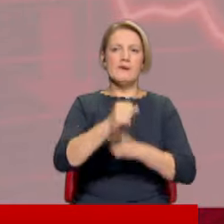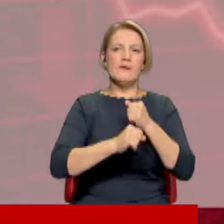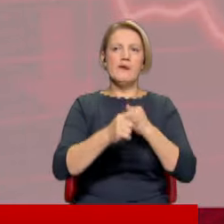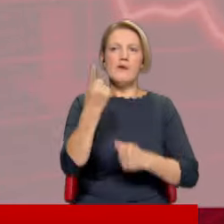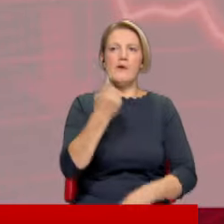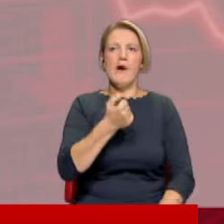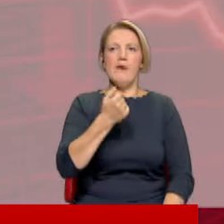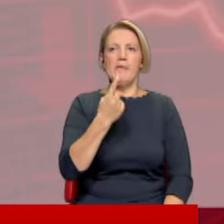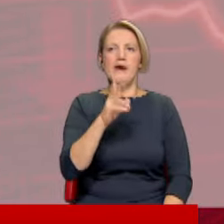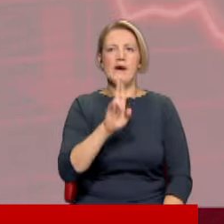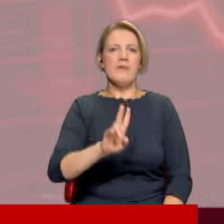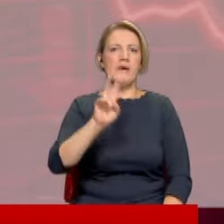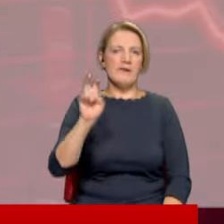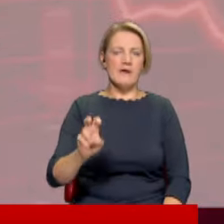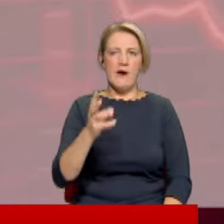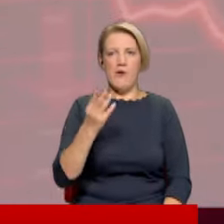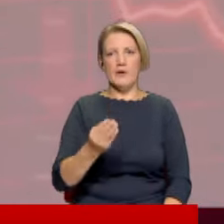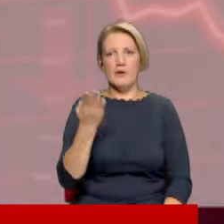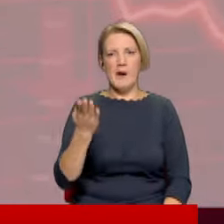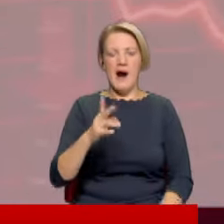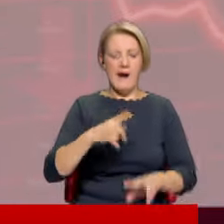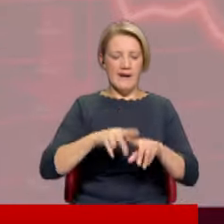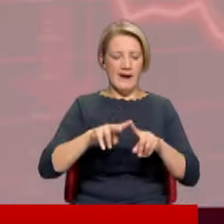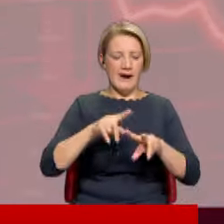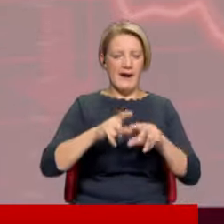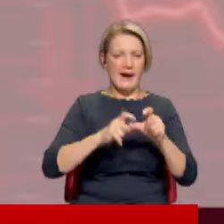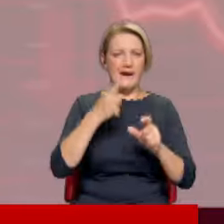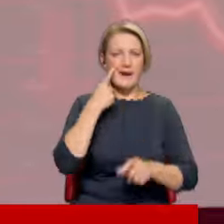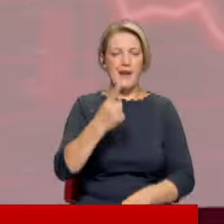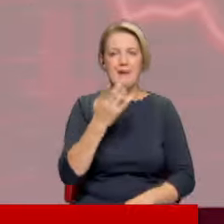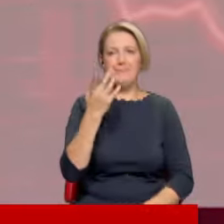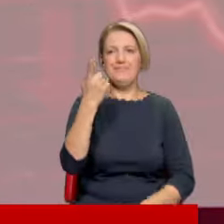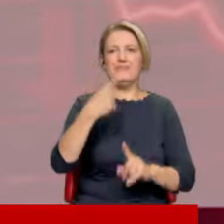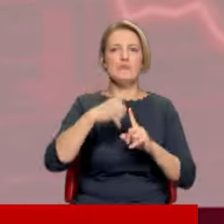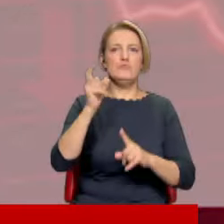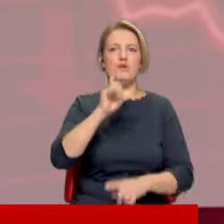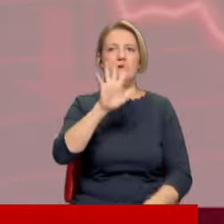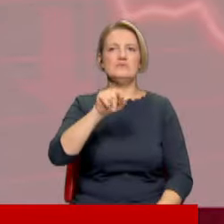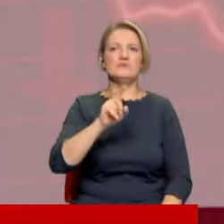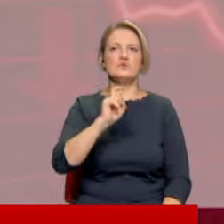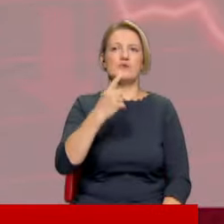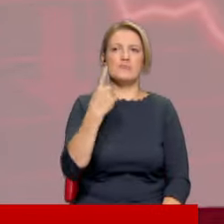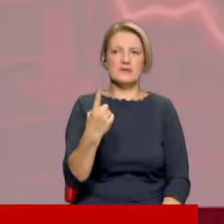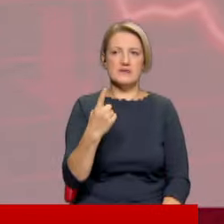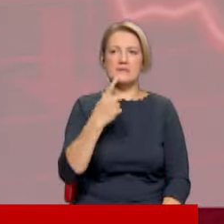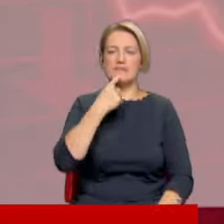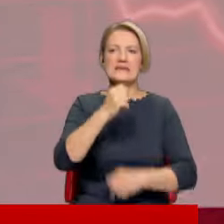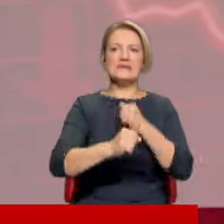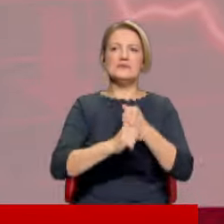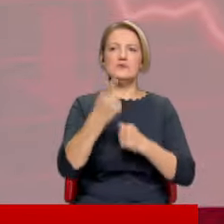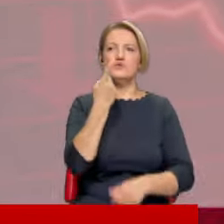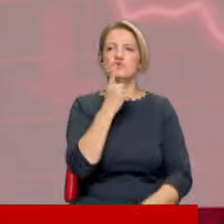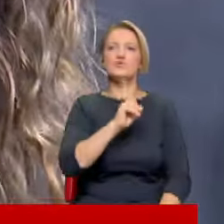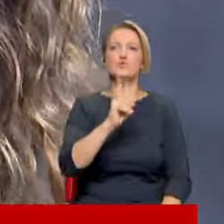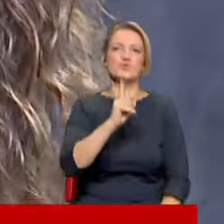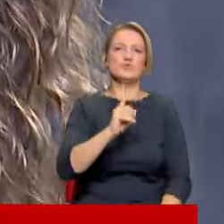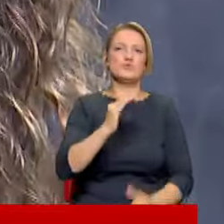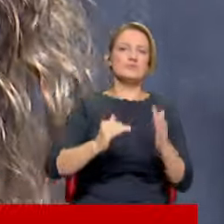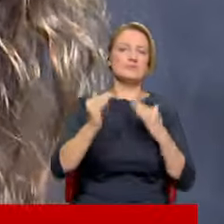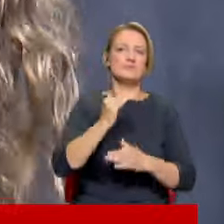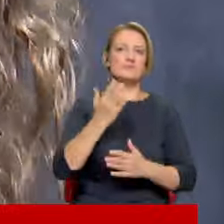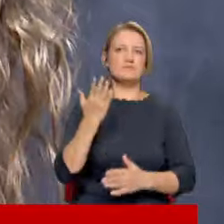% 6178 oldu enaga göre ise artış temmuzda % 591 yıllık % 10000